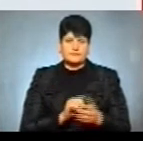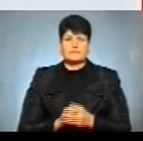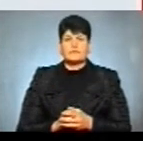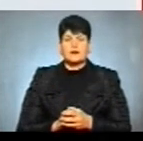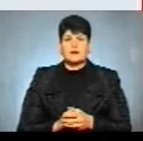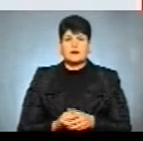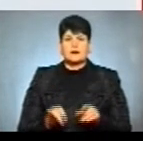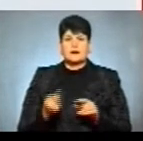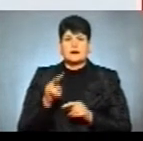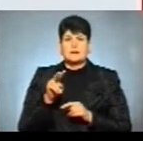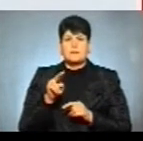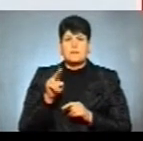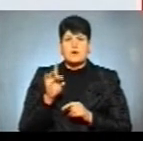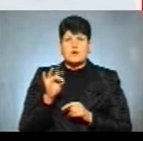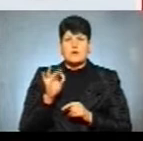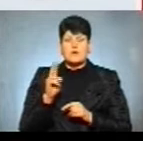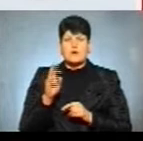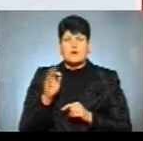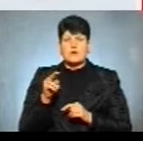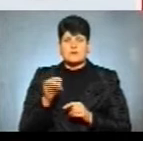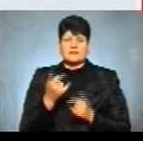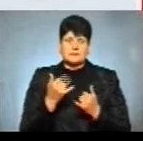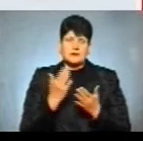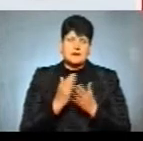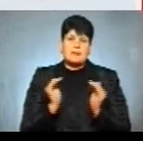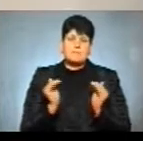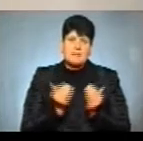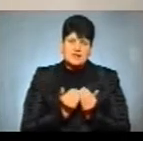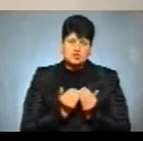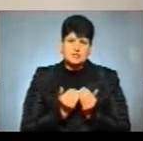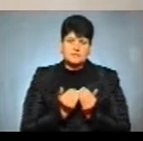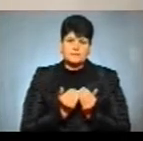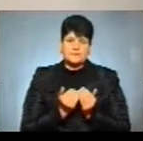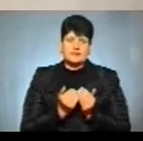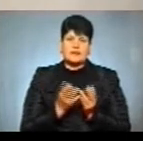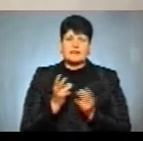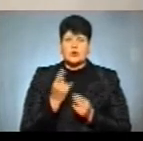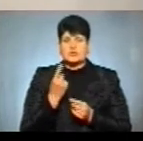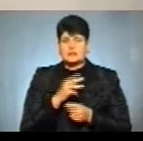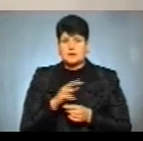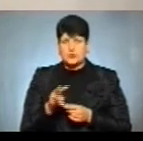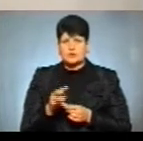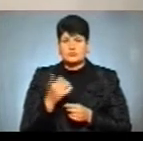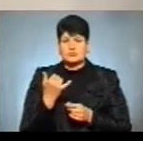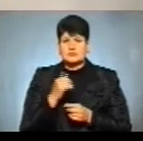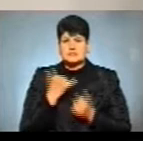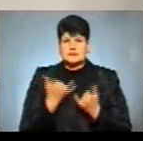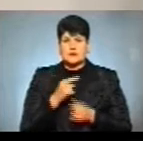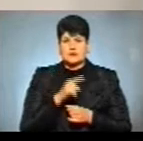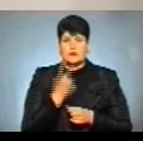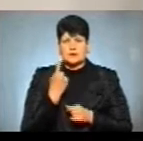Також Ліна Прокопів тепер має менше, майже на мільйон, зараз в неї 1,7